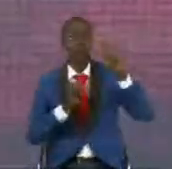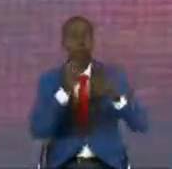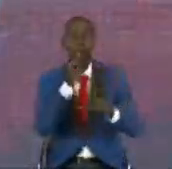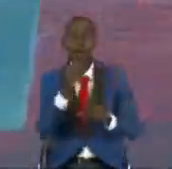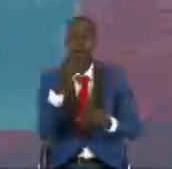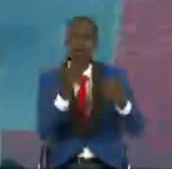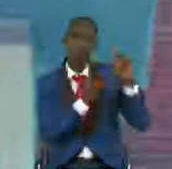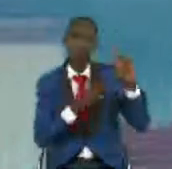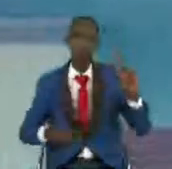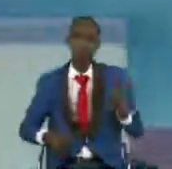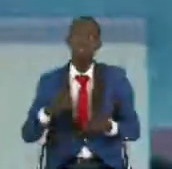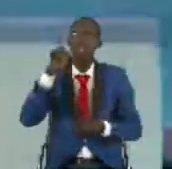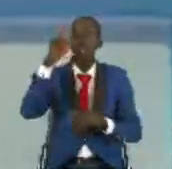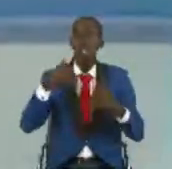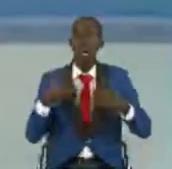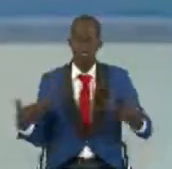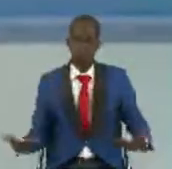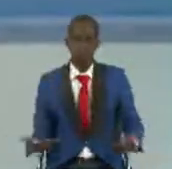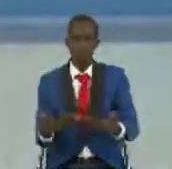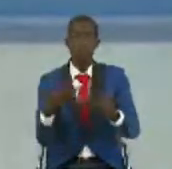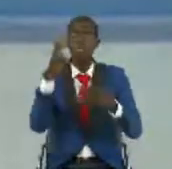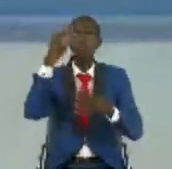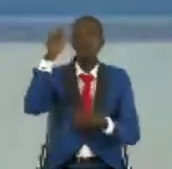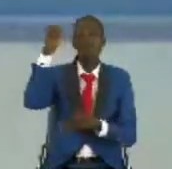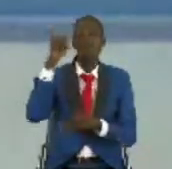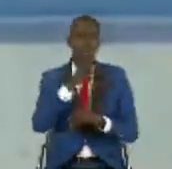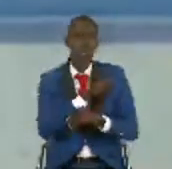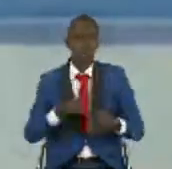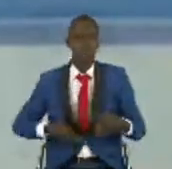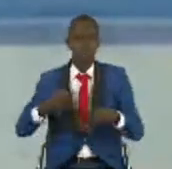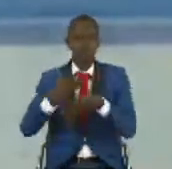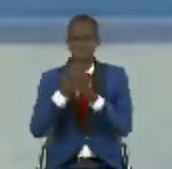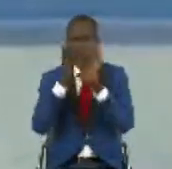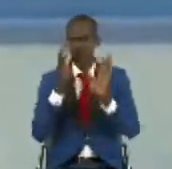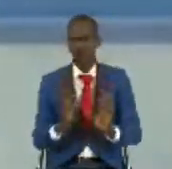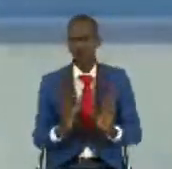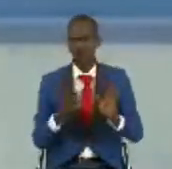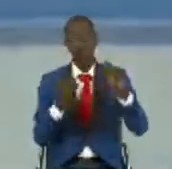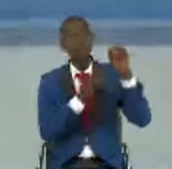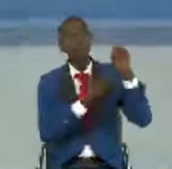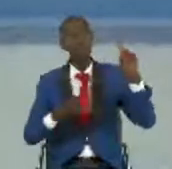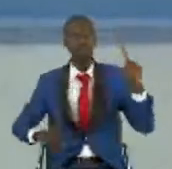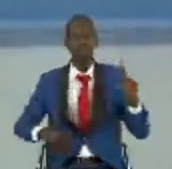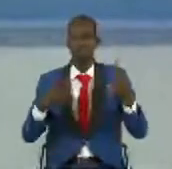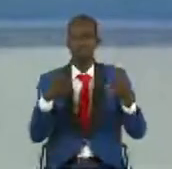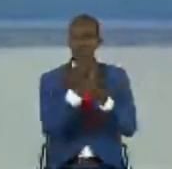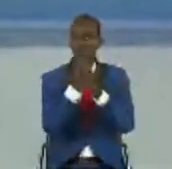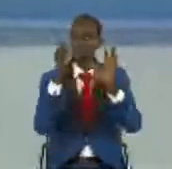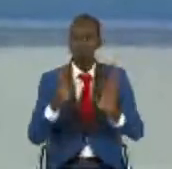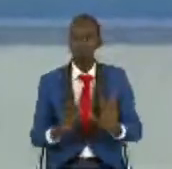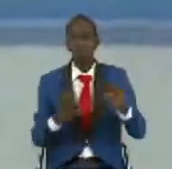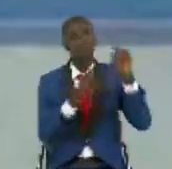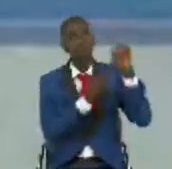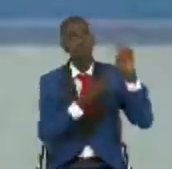Moi l'Éternel. Il dit, je suis l'Éternel, le Créateur. Je suis l'Éternel, ton Rédempteur. Je suis l'Éternel,